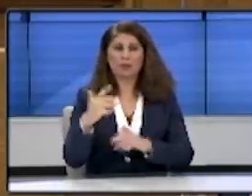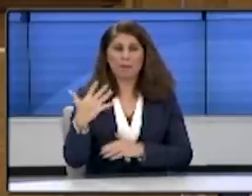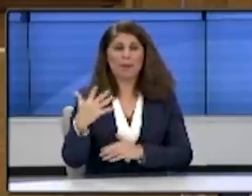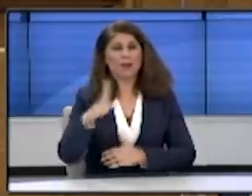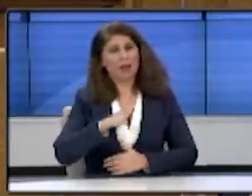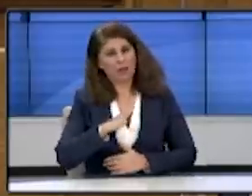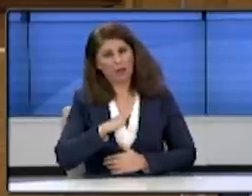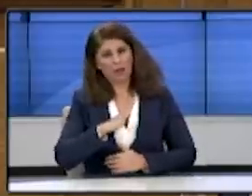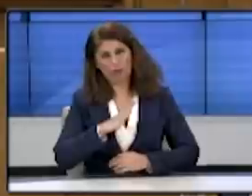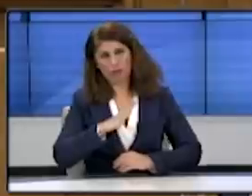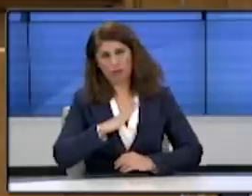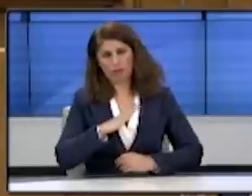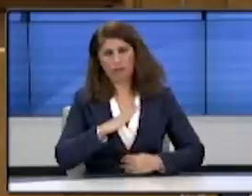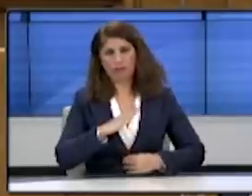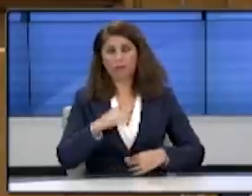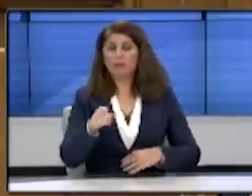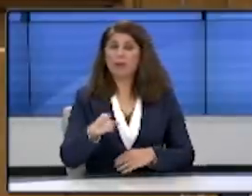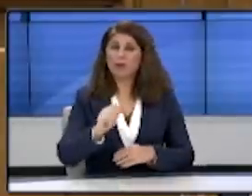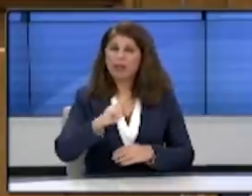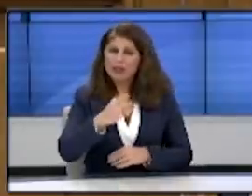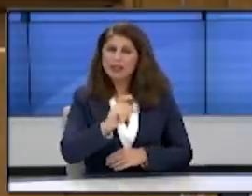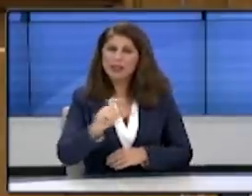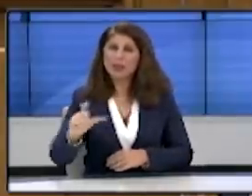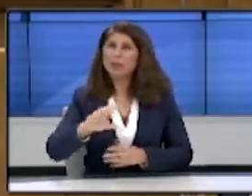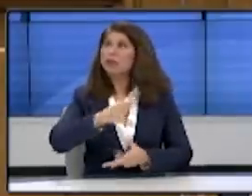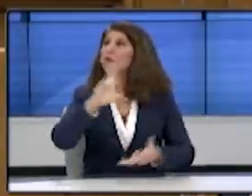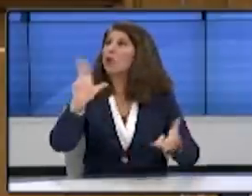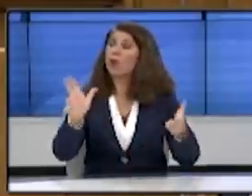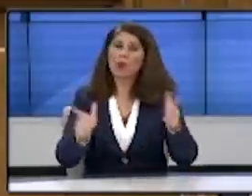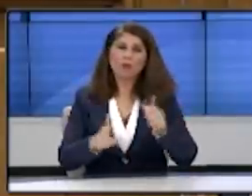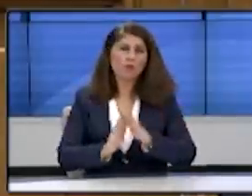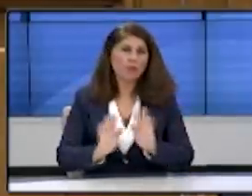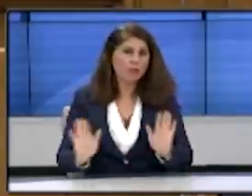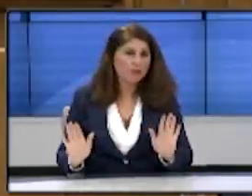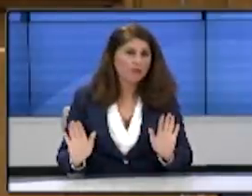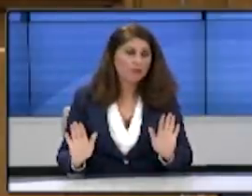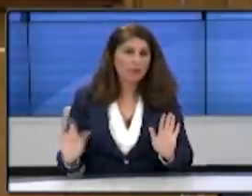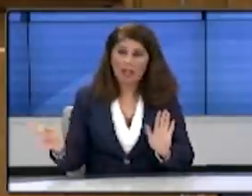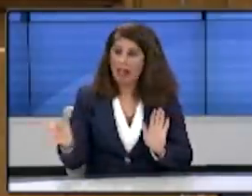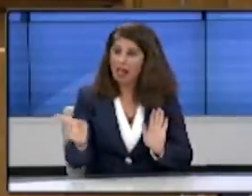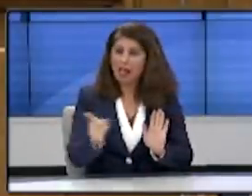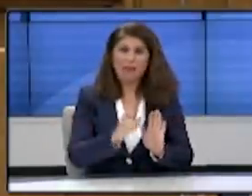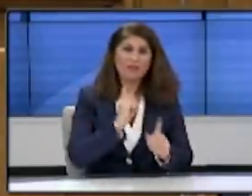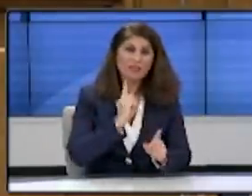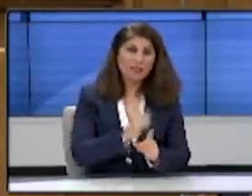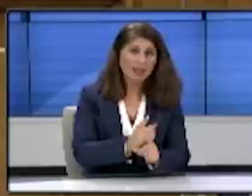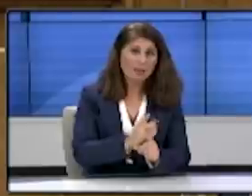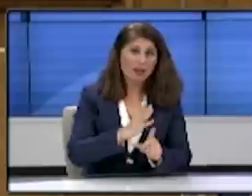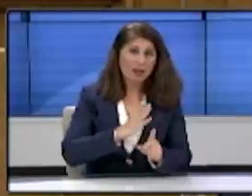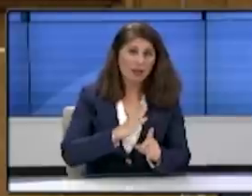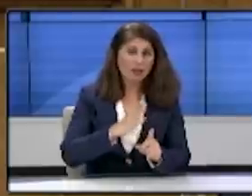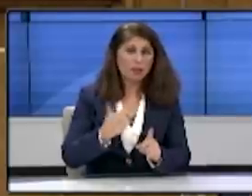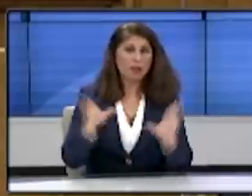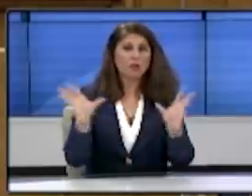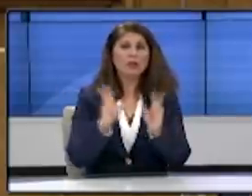2.775 ανθρώπων, ατόμων, από τα δισεκατομμύρια σε όλο τον κόσμο, οι οποίοι αυτοί οι συγκεκριμένοι